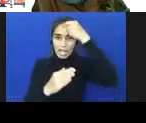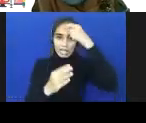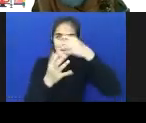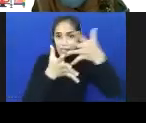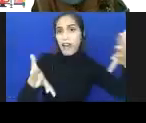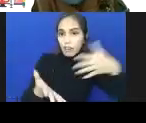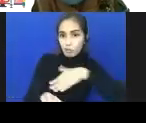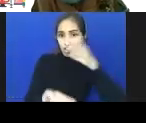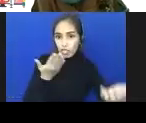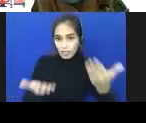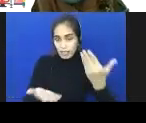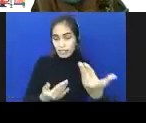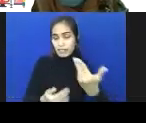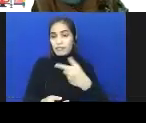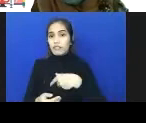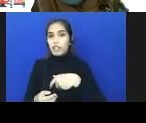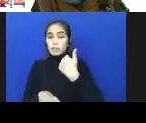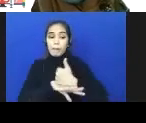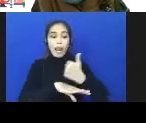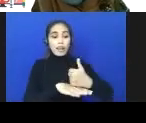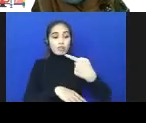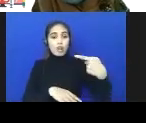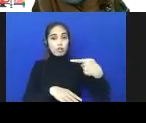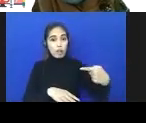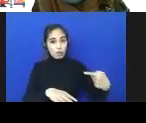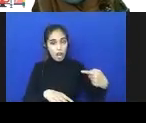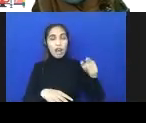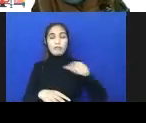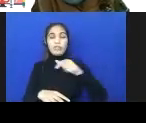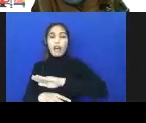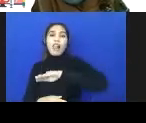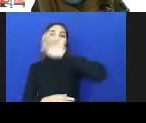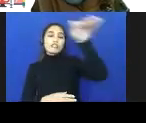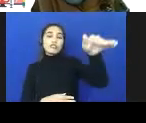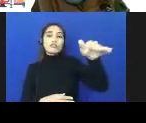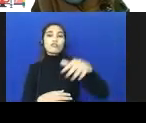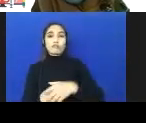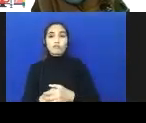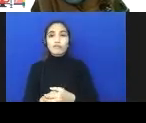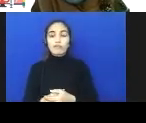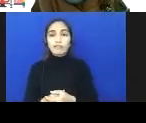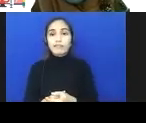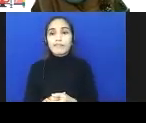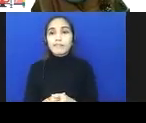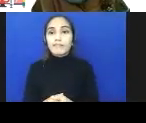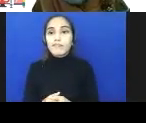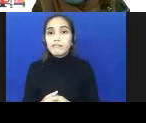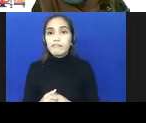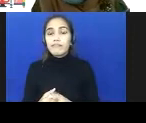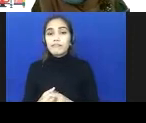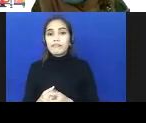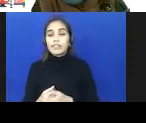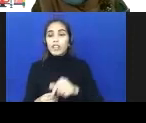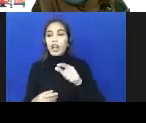tapi tidak semuanya dilayani di ruang MTBS. Jadi sebagian ada yang memang dilayani di ruang ili atau di ruang UGD untuk